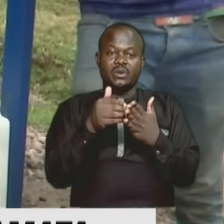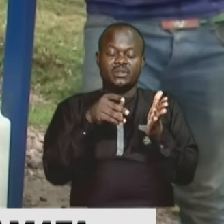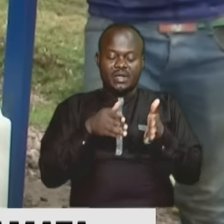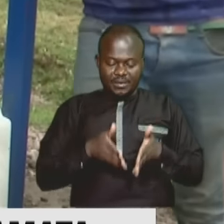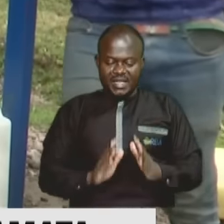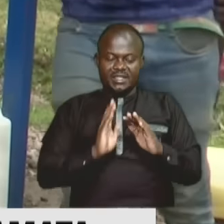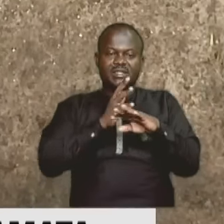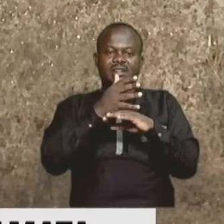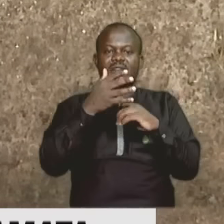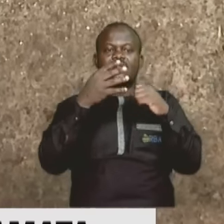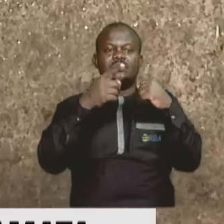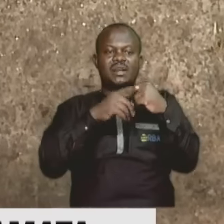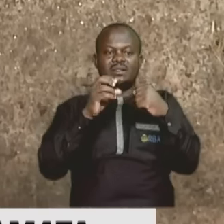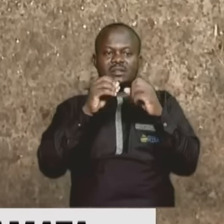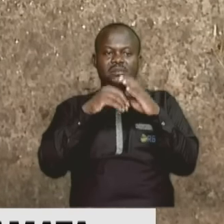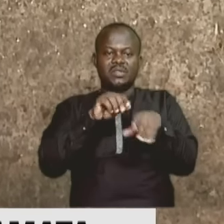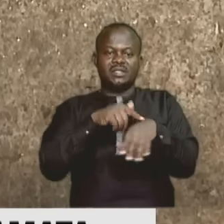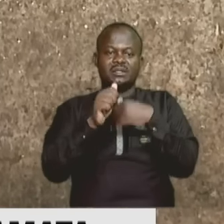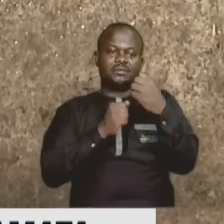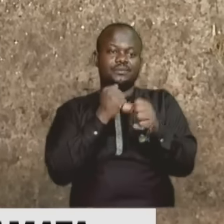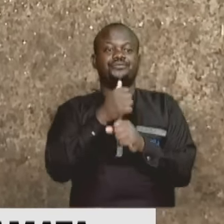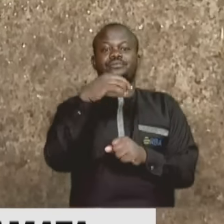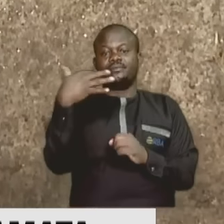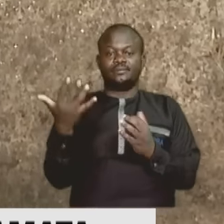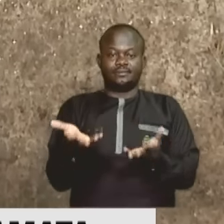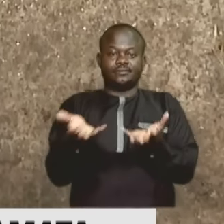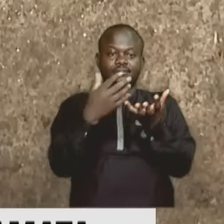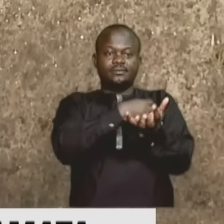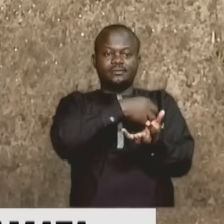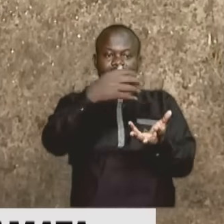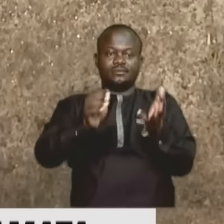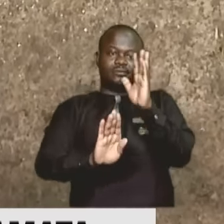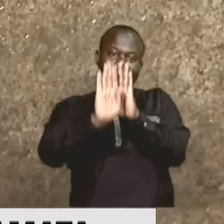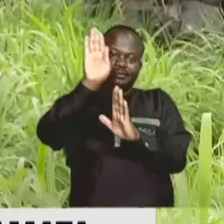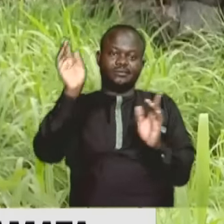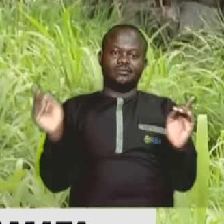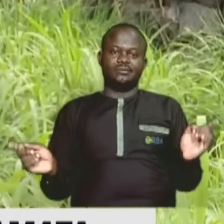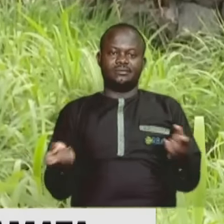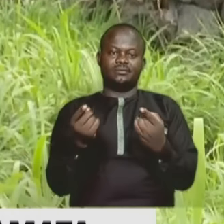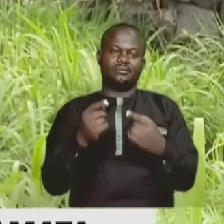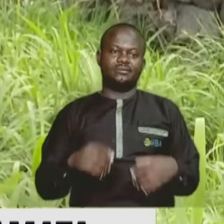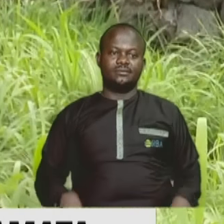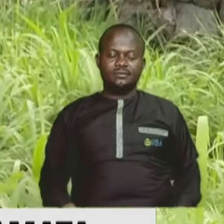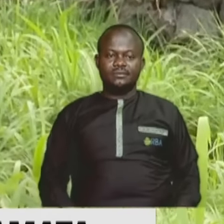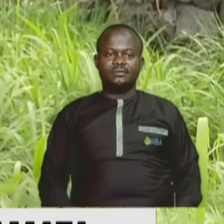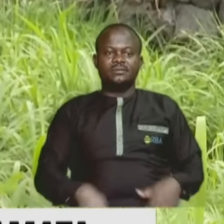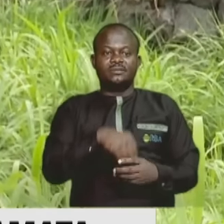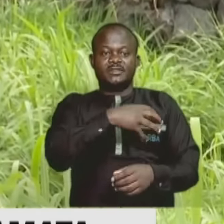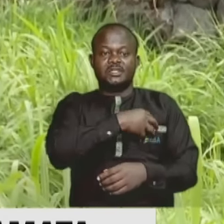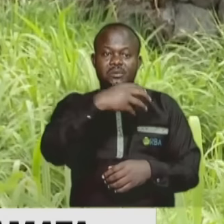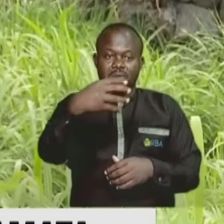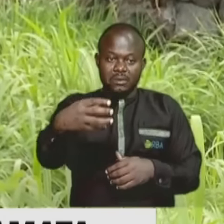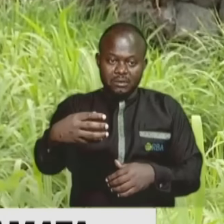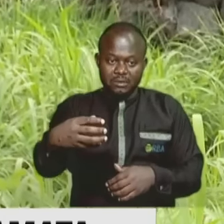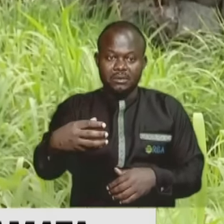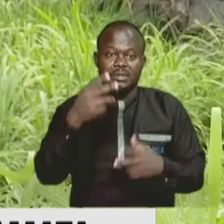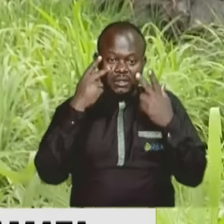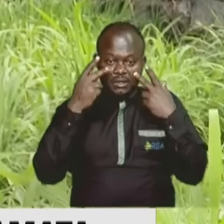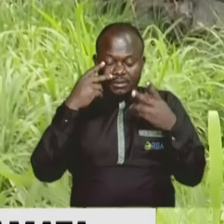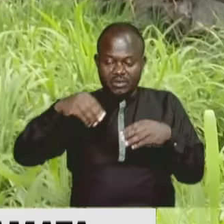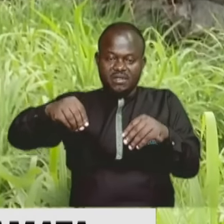600 mu gihe cy'imyaka isaga 5. Ibyazamuye ubukungu n'iterambere ry'aborozi. Ubundi mu bukungu nabonye